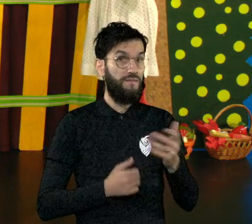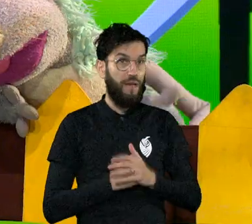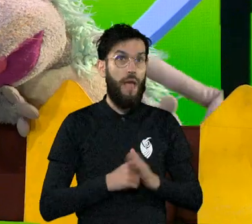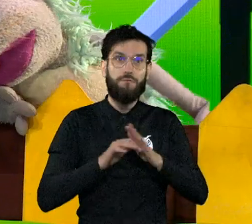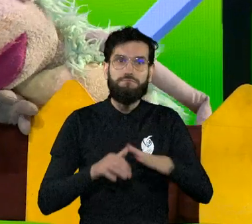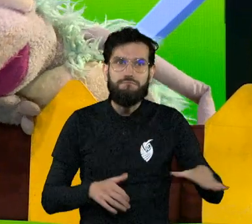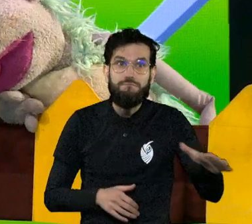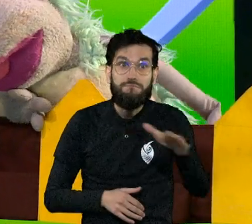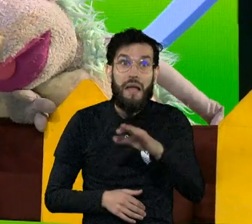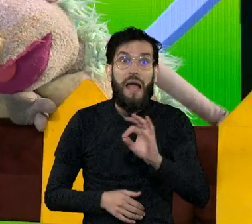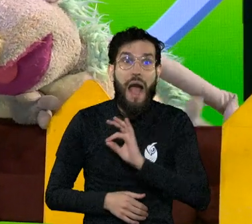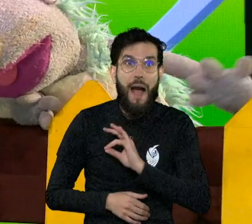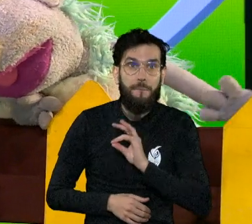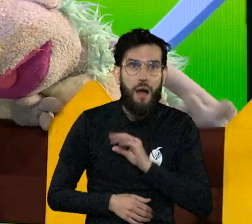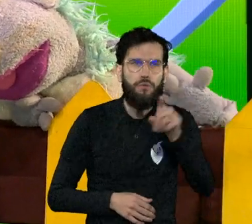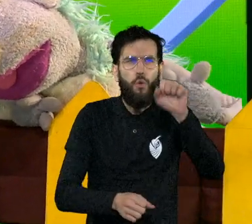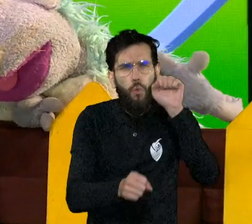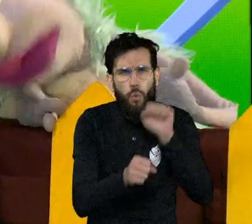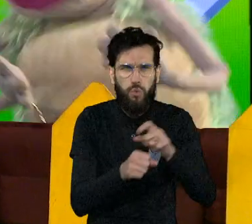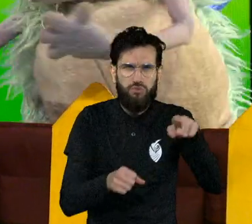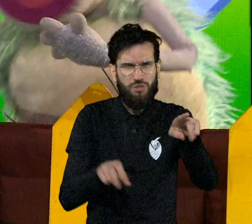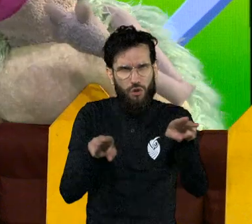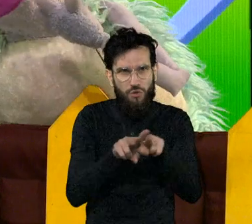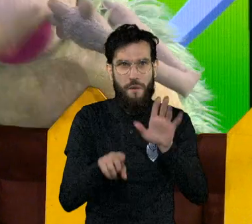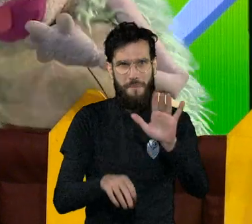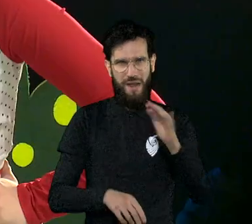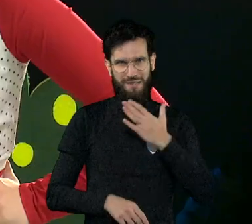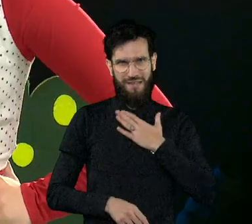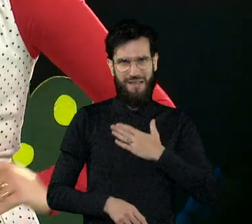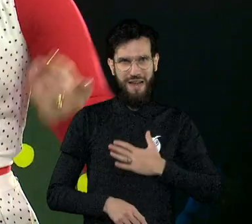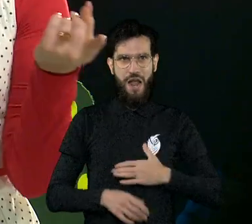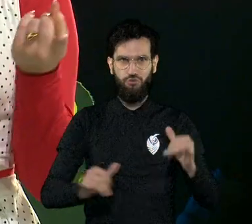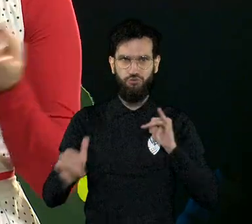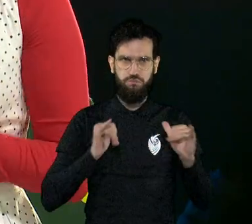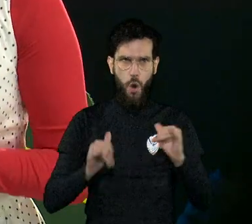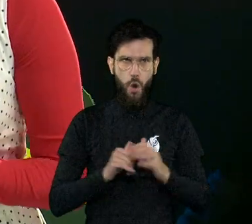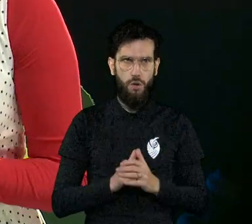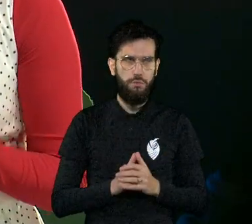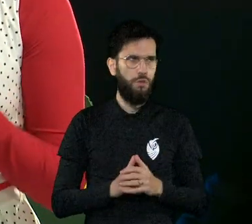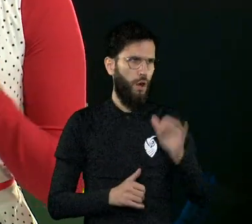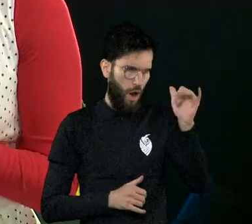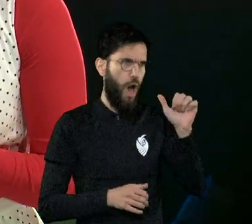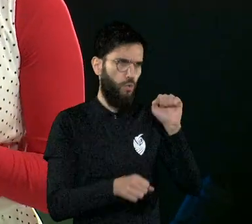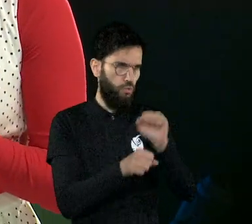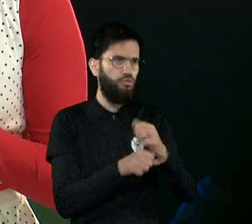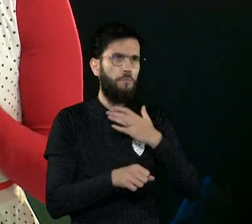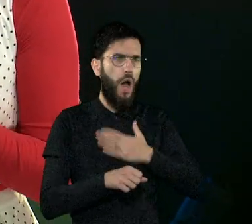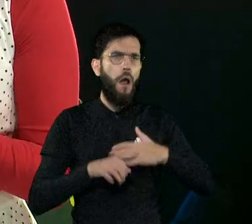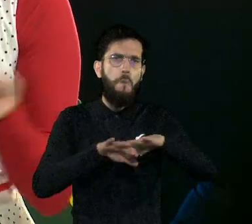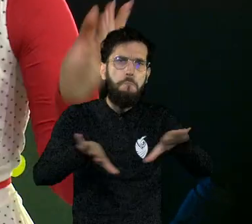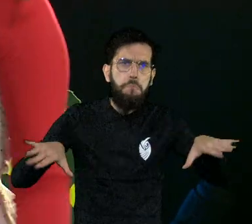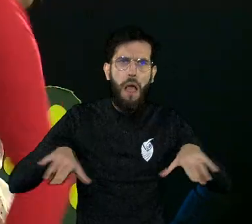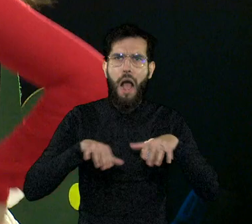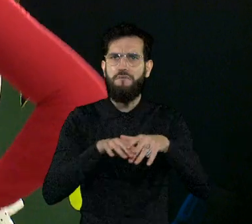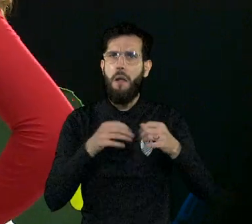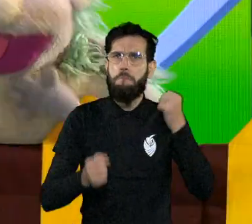Kamaráti, som si istá, že aj vy radi športujete. No určite, deti určite radi behajú, plávajú,